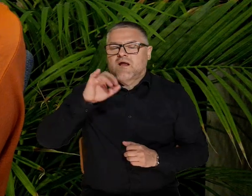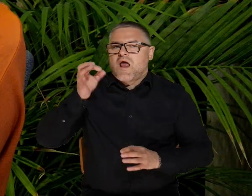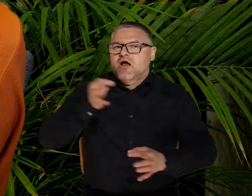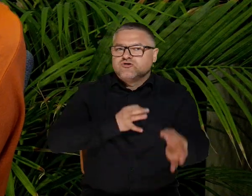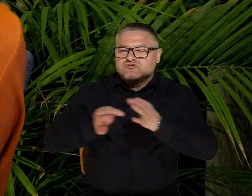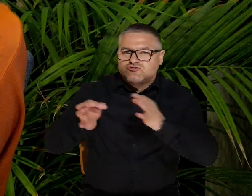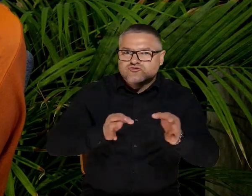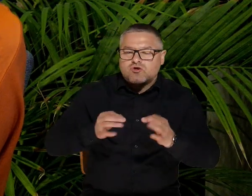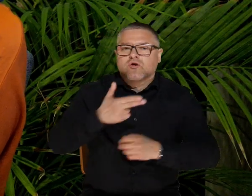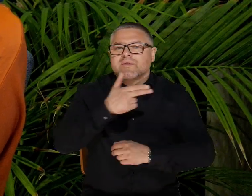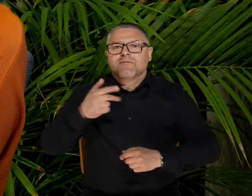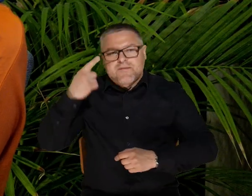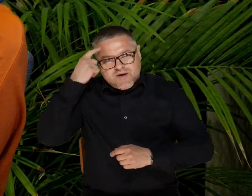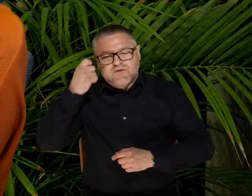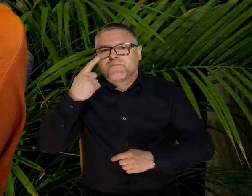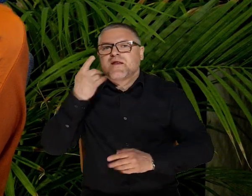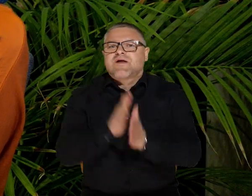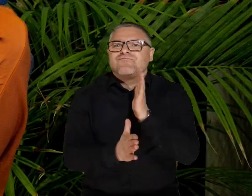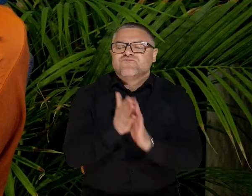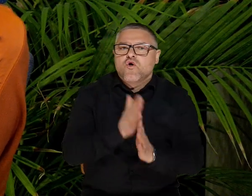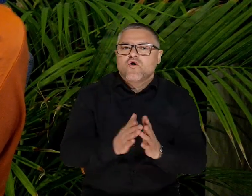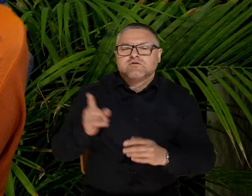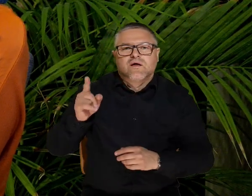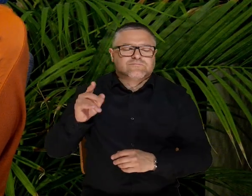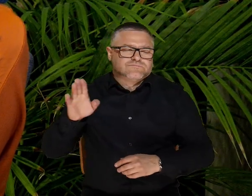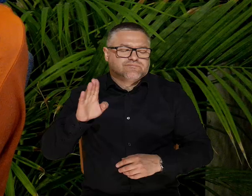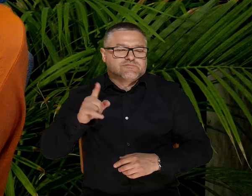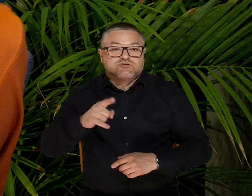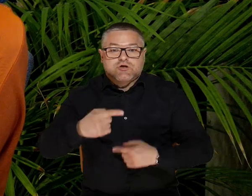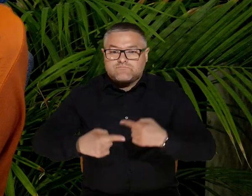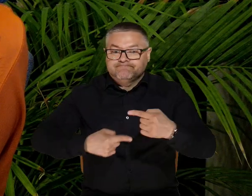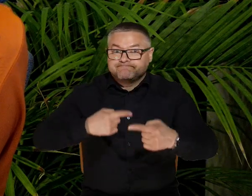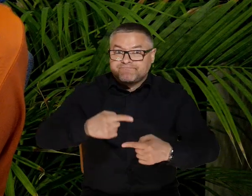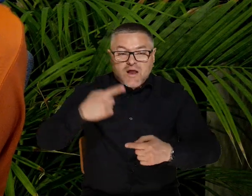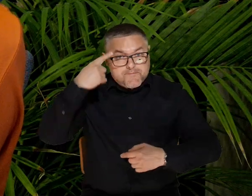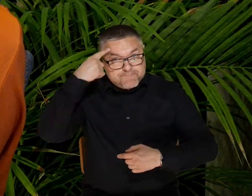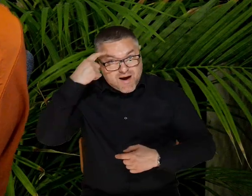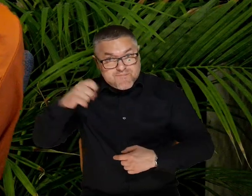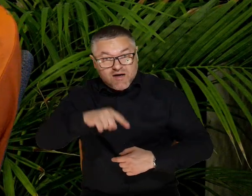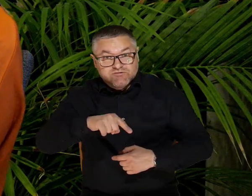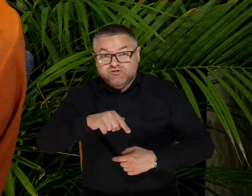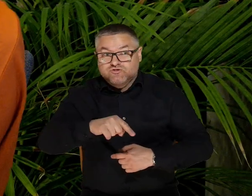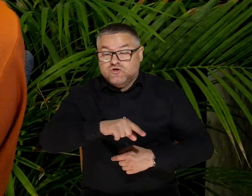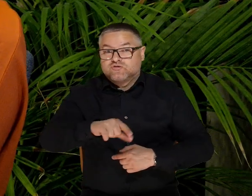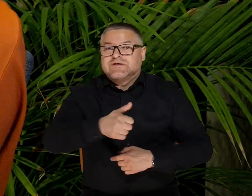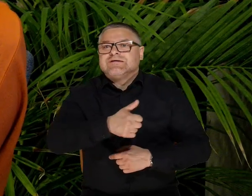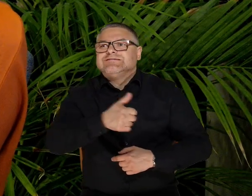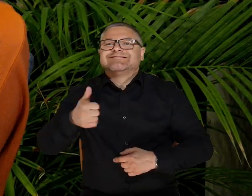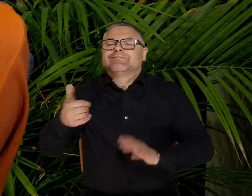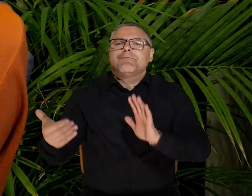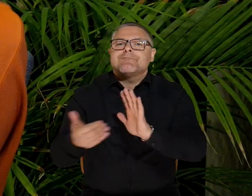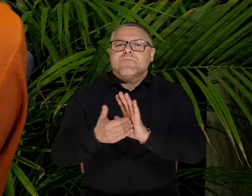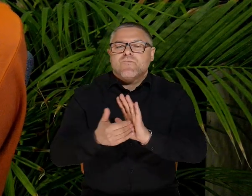pamięcią pierwszej wojny, mówił o czymś takim, że jakby rolą pamięci tych procesów upamiętniania była właśnie sama potrzeba